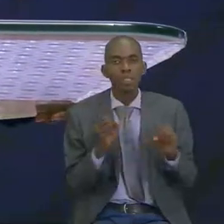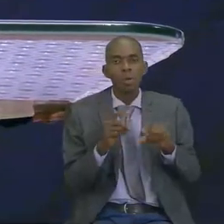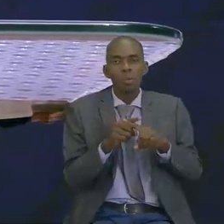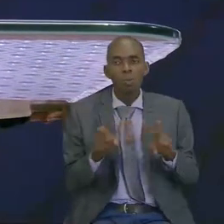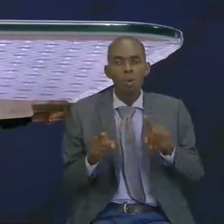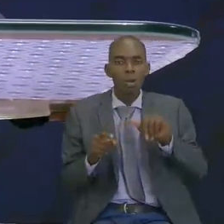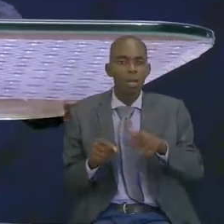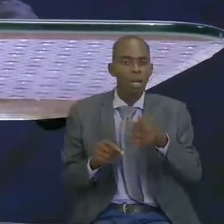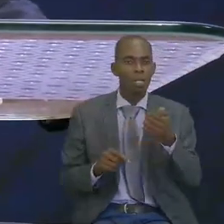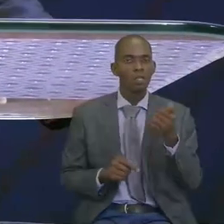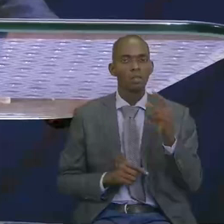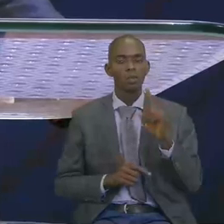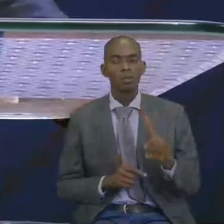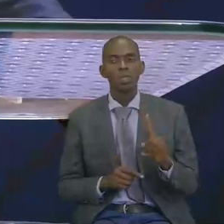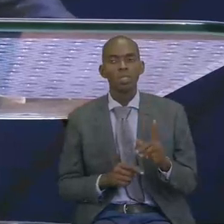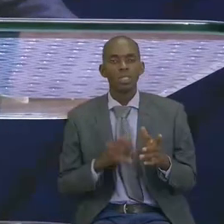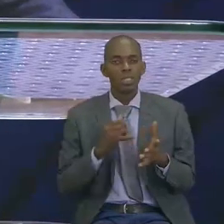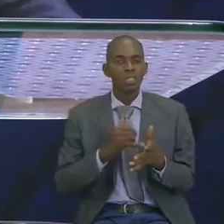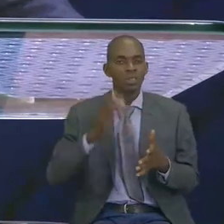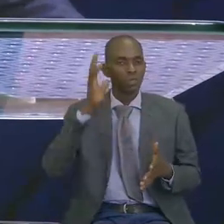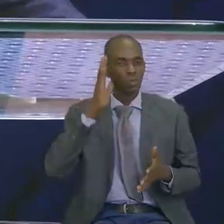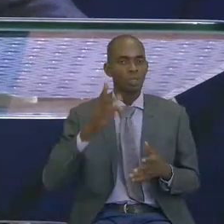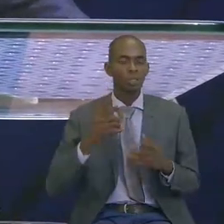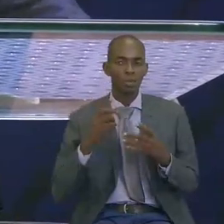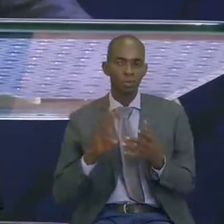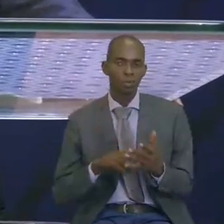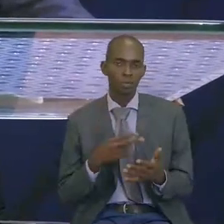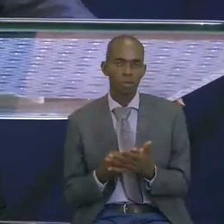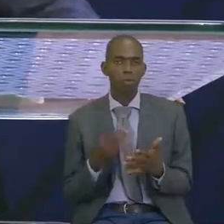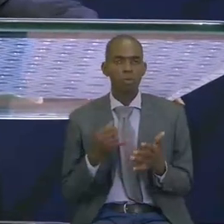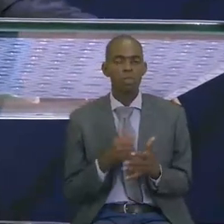qui tombera sur cette pierre s'y brisera, et